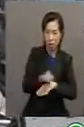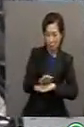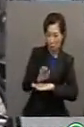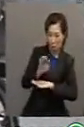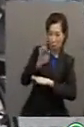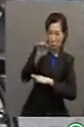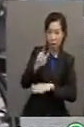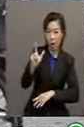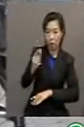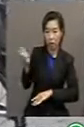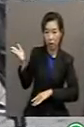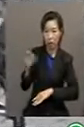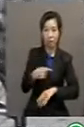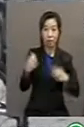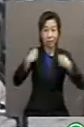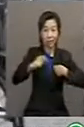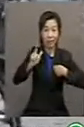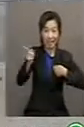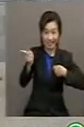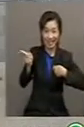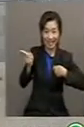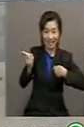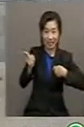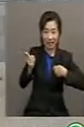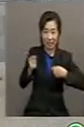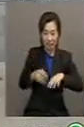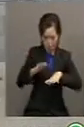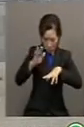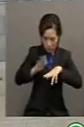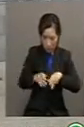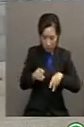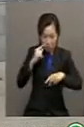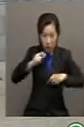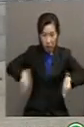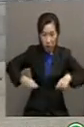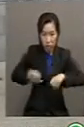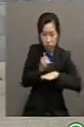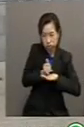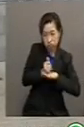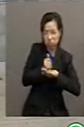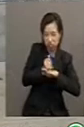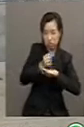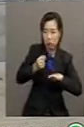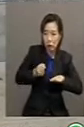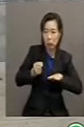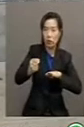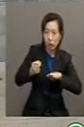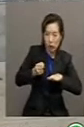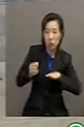ดชันนี่คือคุณลุงนะครับสวมเสื้อสีเหลืองแล้วขาก็บาดเจ็บแล้วปรากฏว่าตอนที่กำลังโยกร